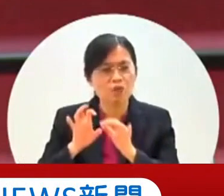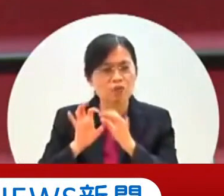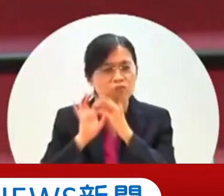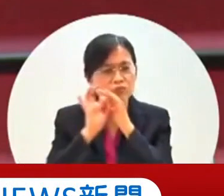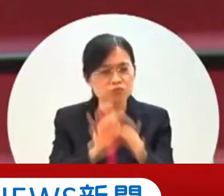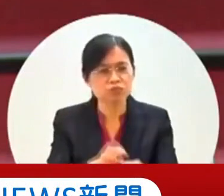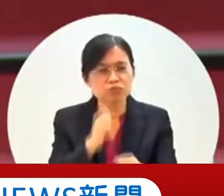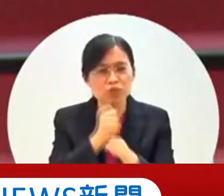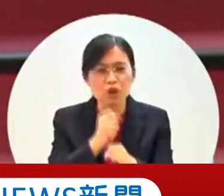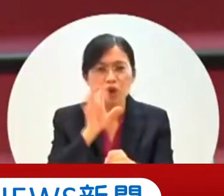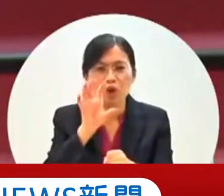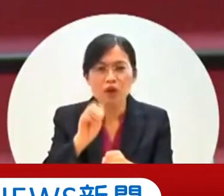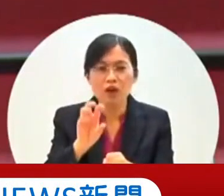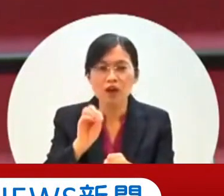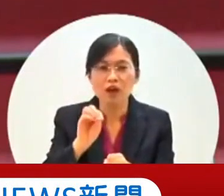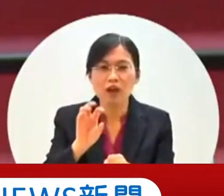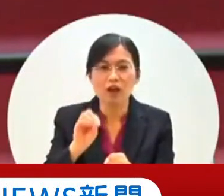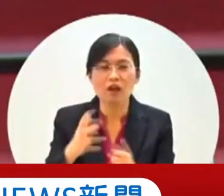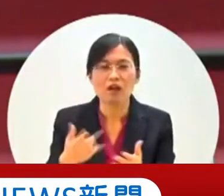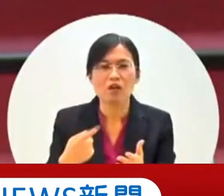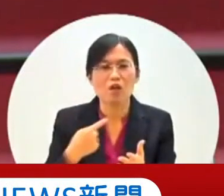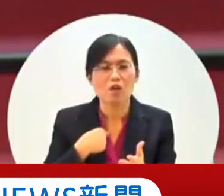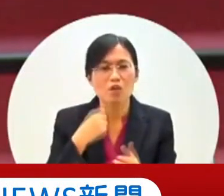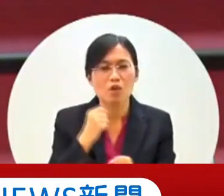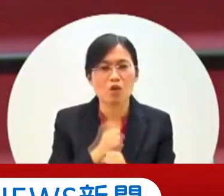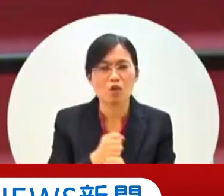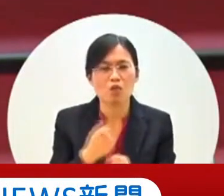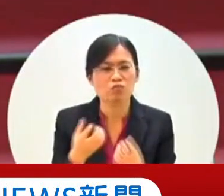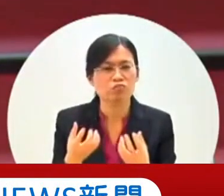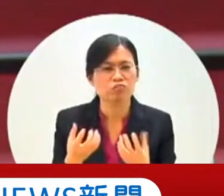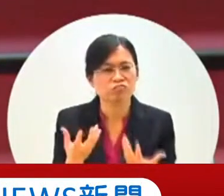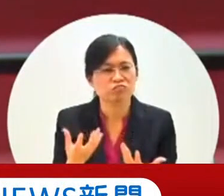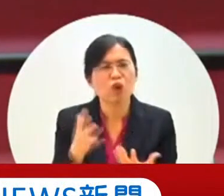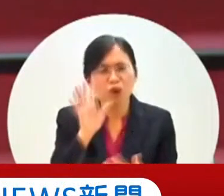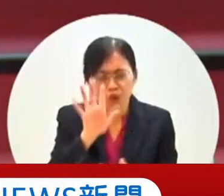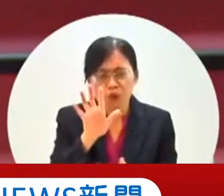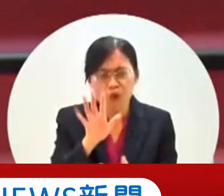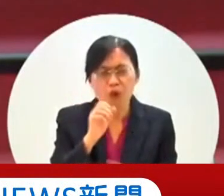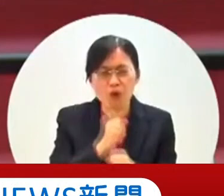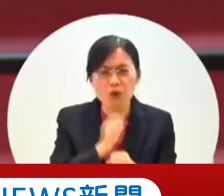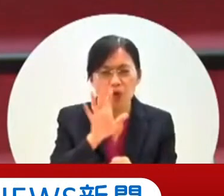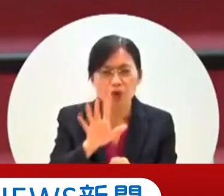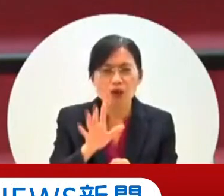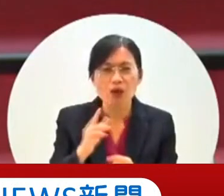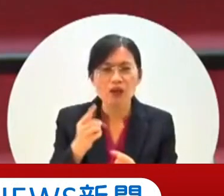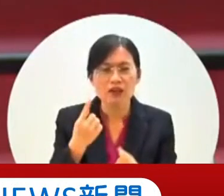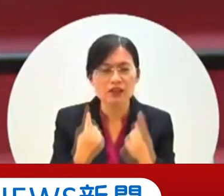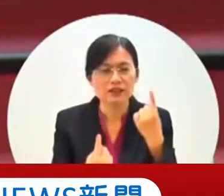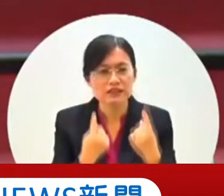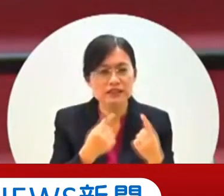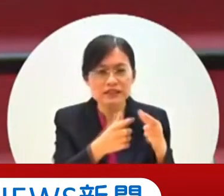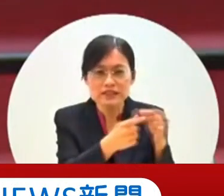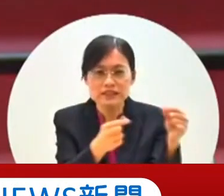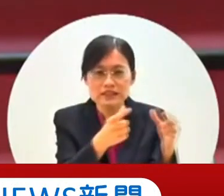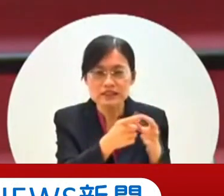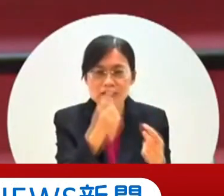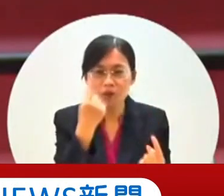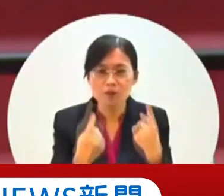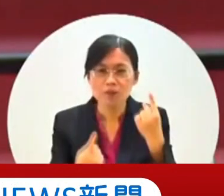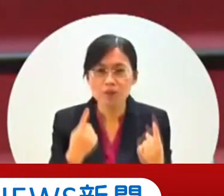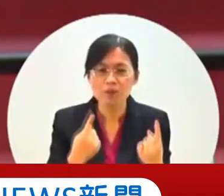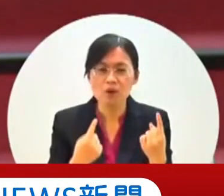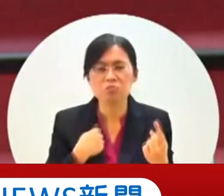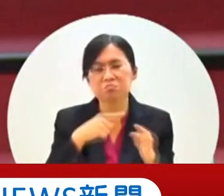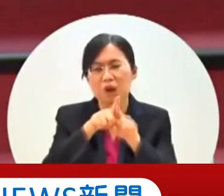的有，但是相对其他国，相对尤其是日本来讲，我们差